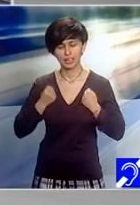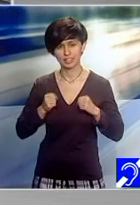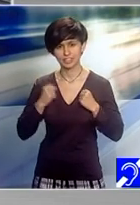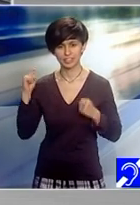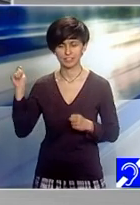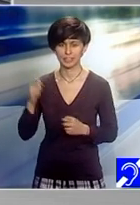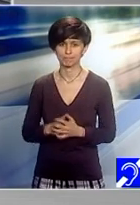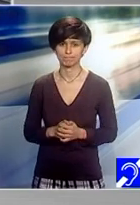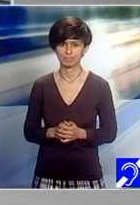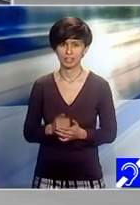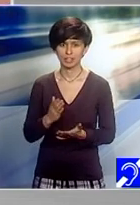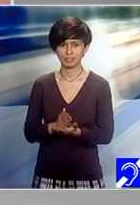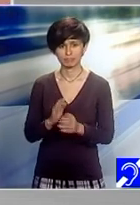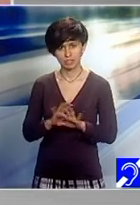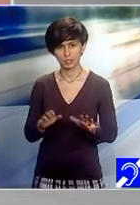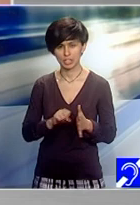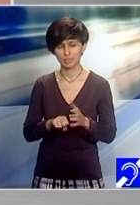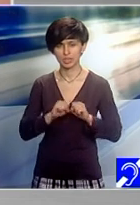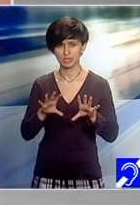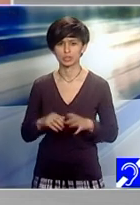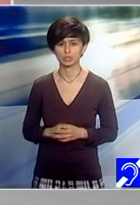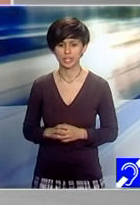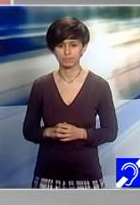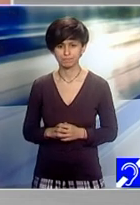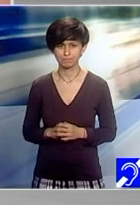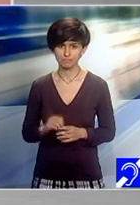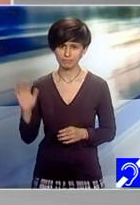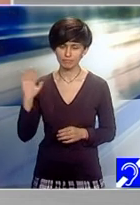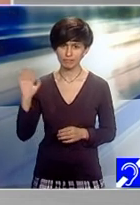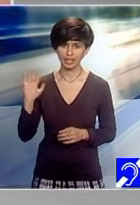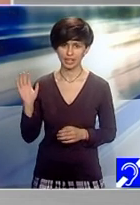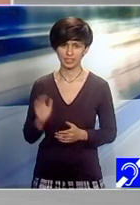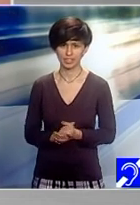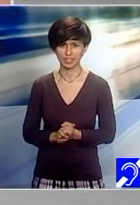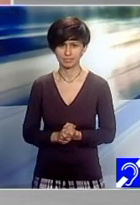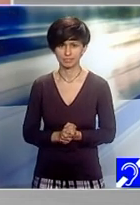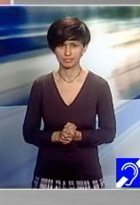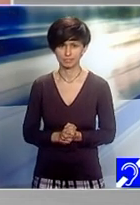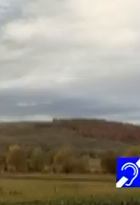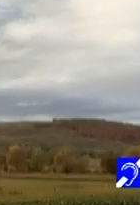noi! Cam atât pentru astăzi, doamnelor și domnilor. Sunt Luminița Purtea-Cotuțiu și vă doresc toate cele bune!